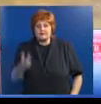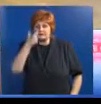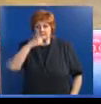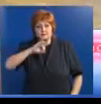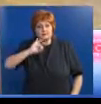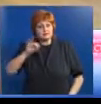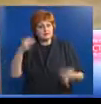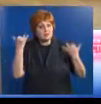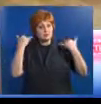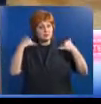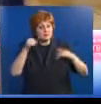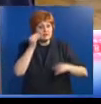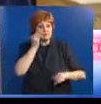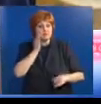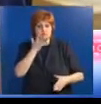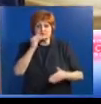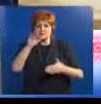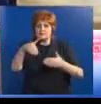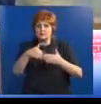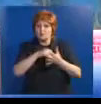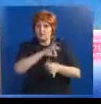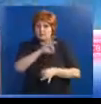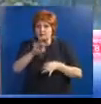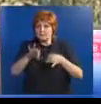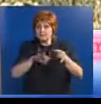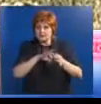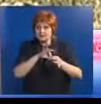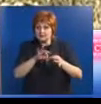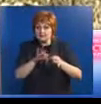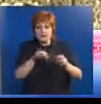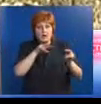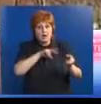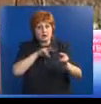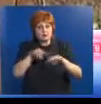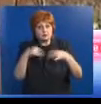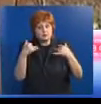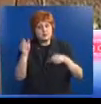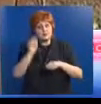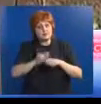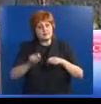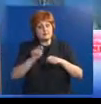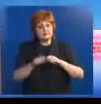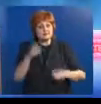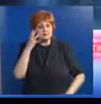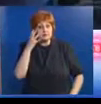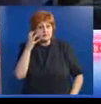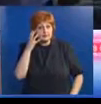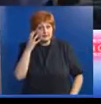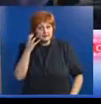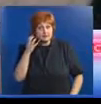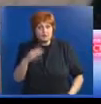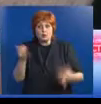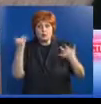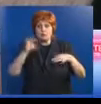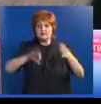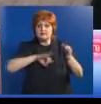край удивляет форум в Сочи своими инновационными проектами. Ценоконтроль. Сегодня мониторинг цен на яблоки. Уникальный